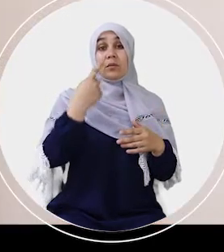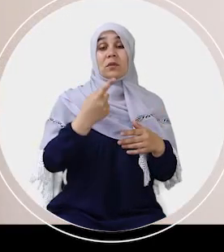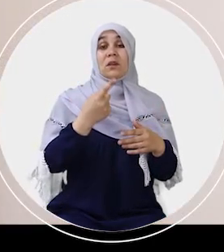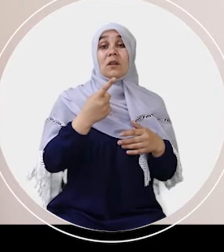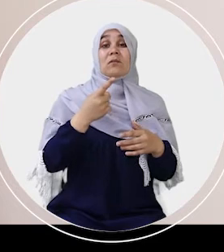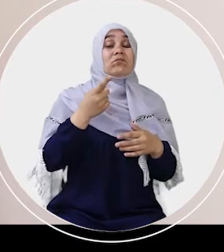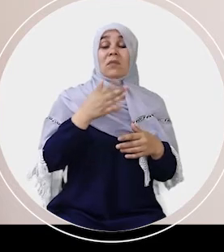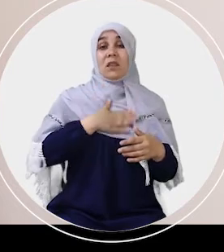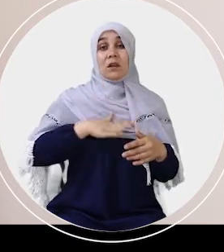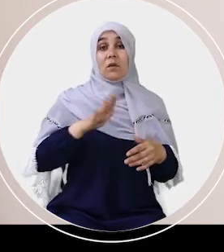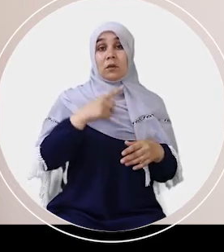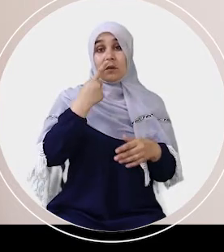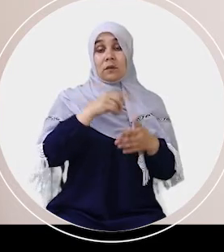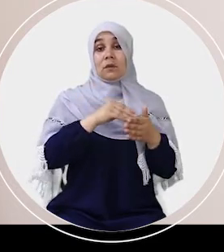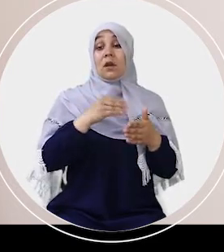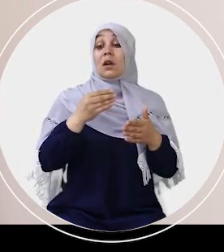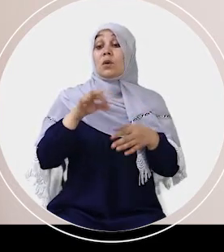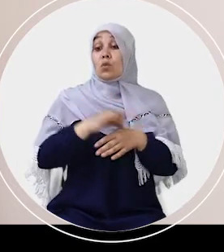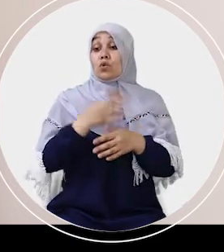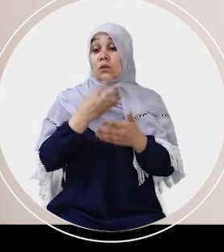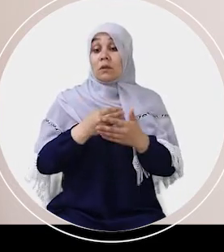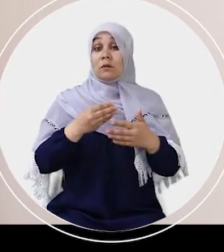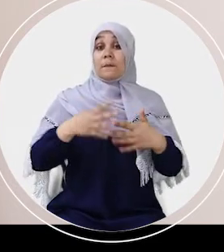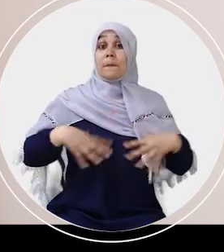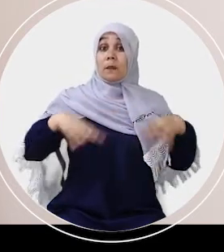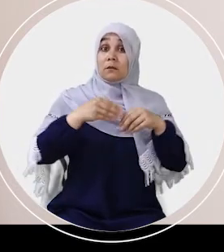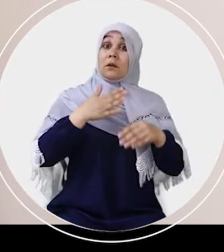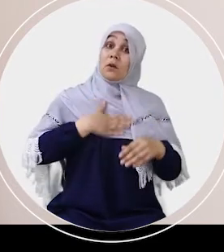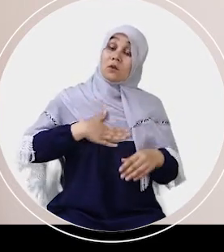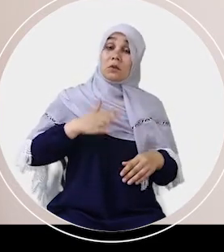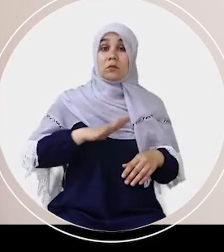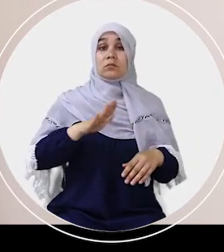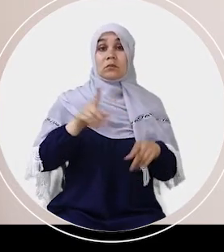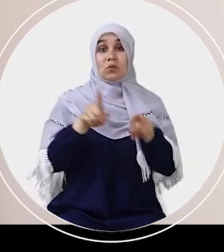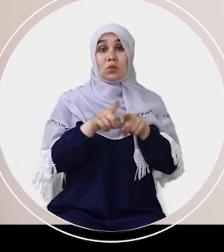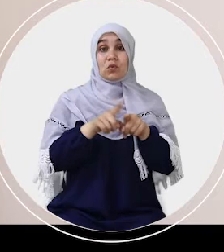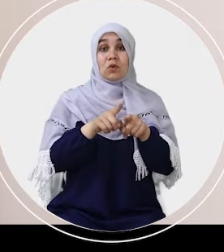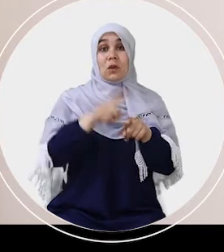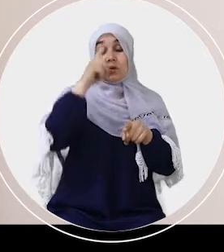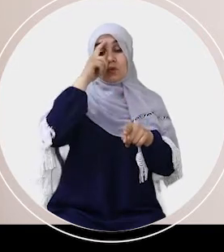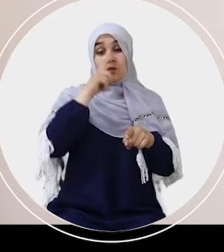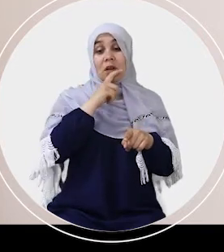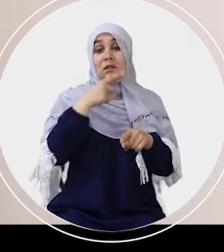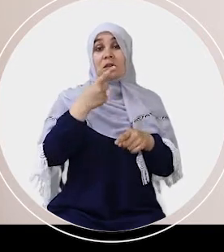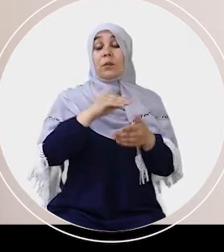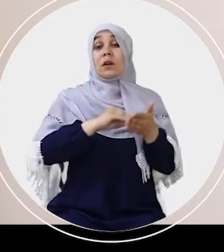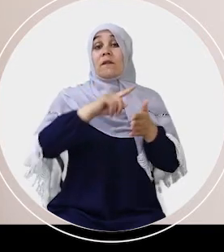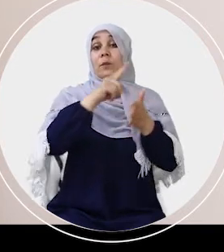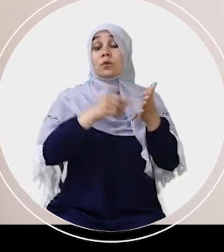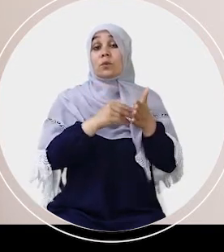berilgan. Turmush o'rtog'ingiz bilan kechayotgan hayotingizdan rozimisiz? Mana bu ham biroz qaltisroq savol bo'lgan. Bu